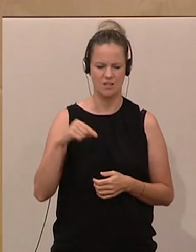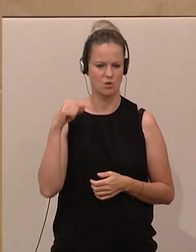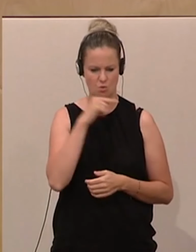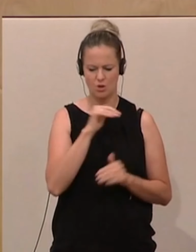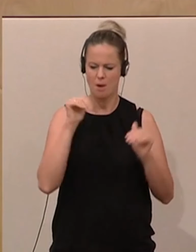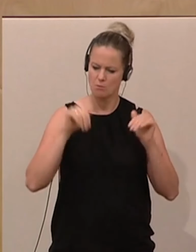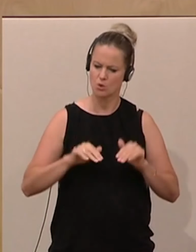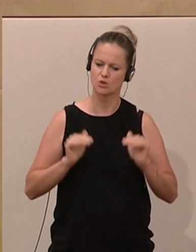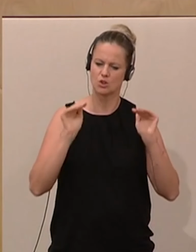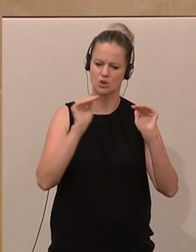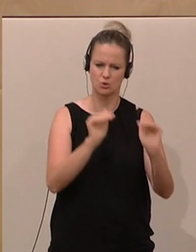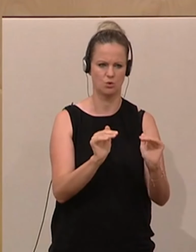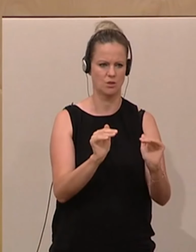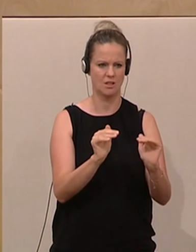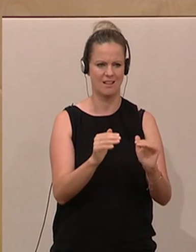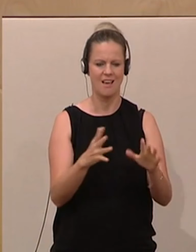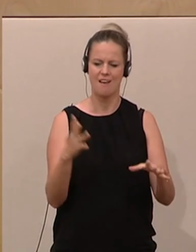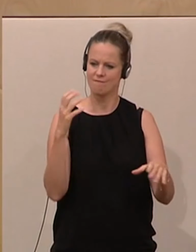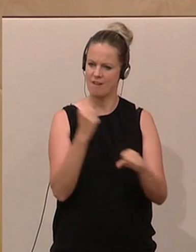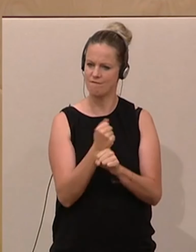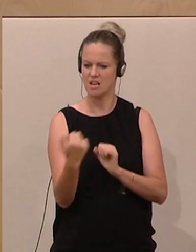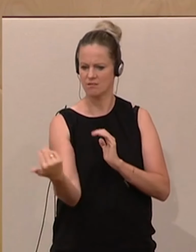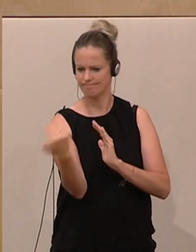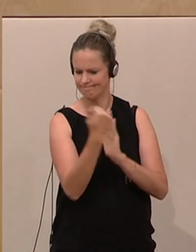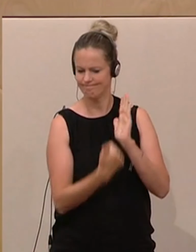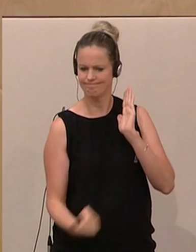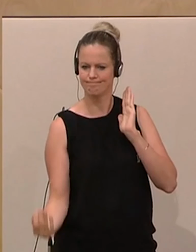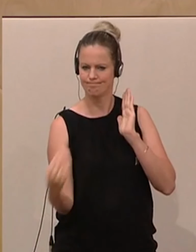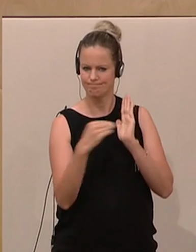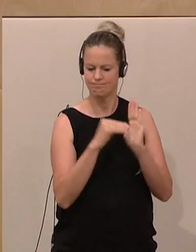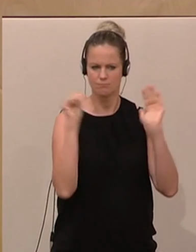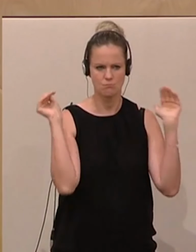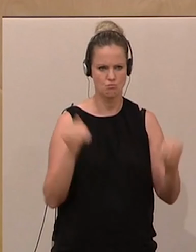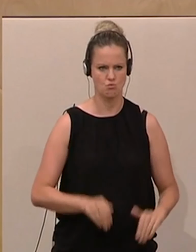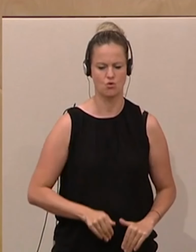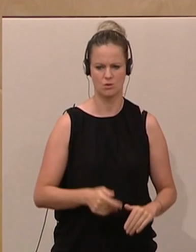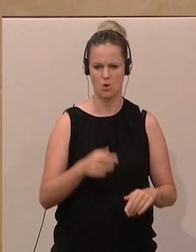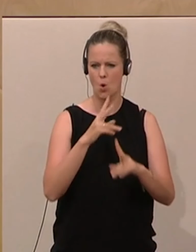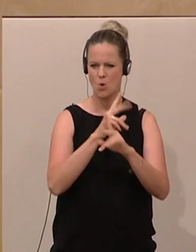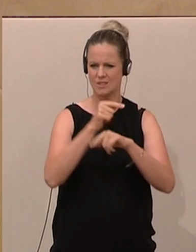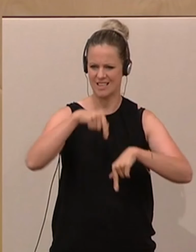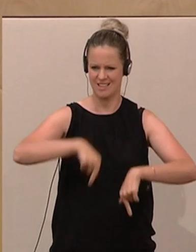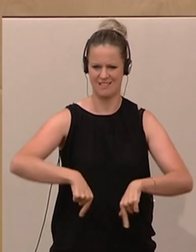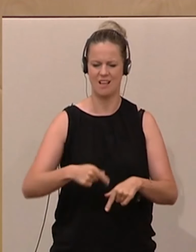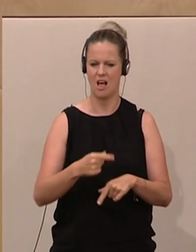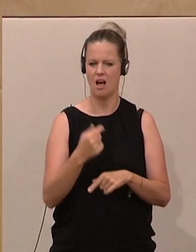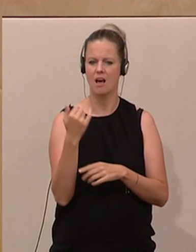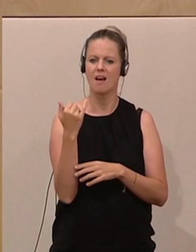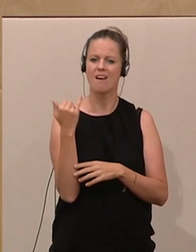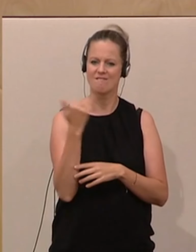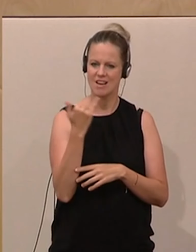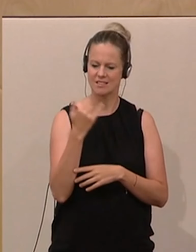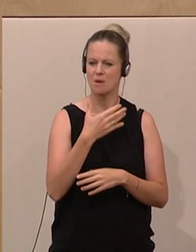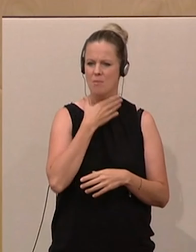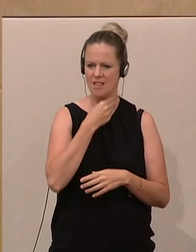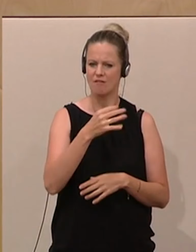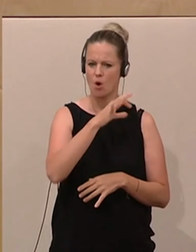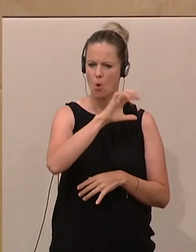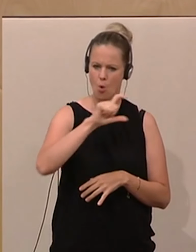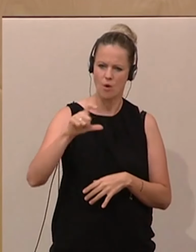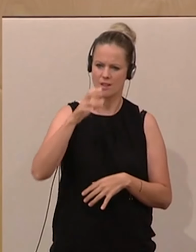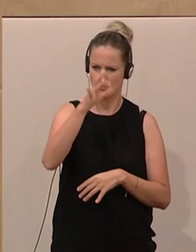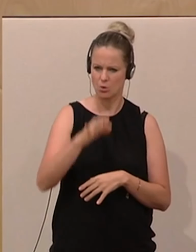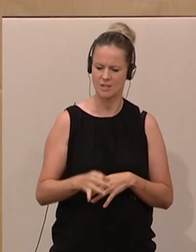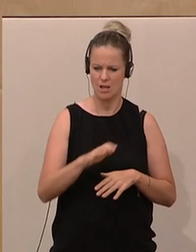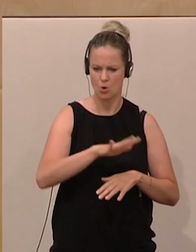somit in den verfassungsrang zu heben österreich kann seinen wasserbedarf zu 100 prozent mit grund und quellwasser decken und